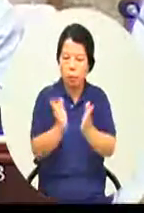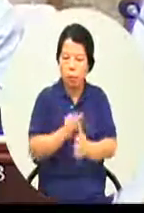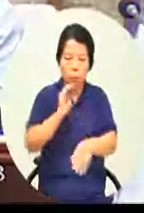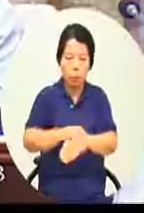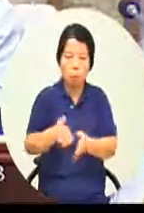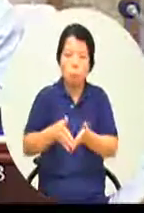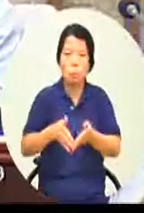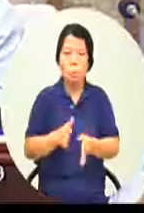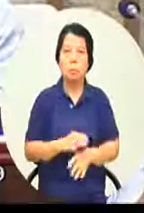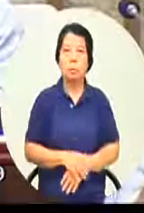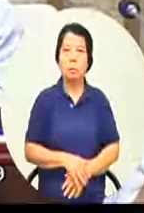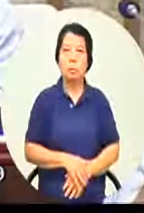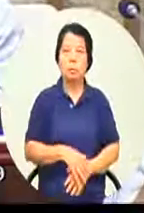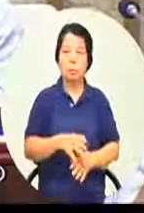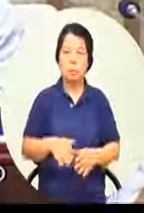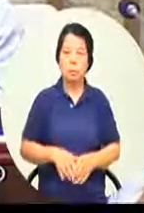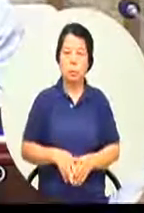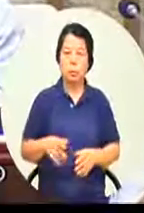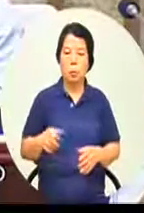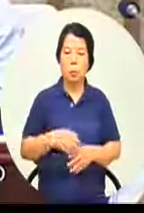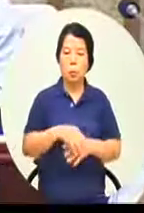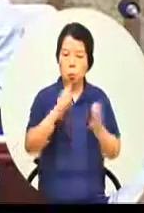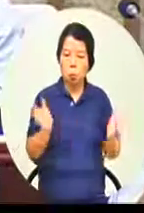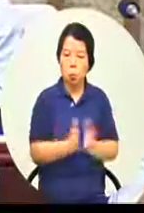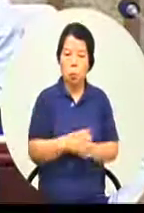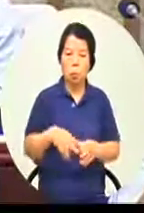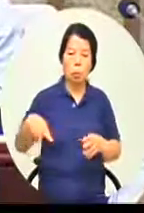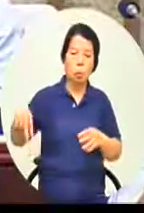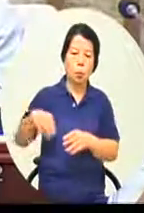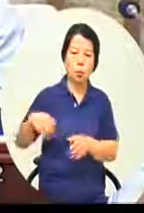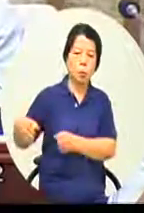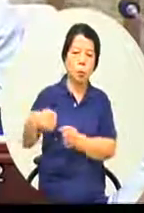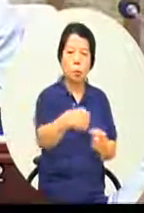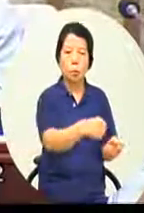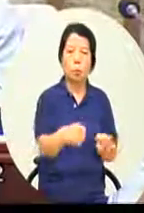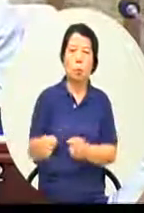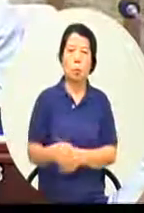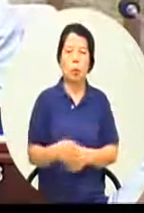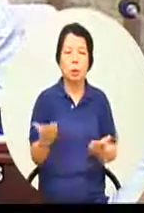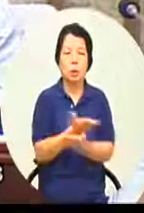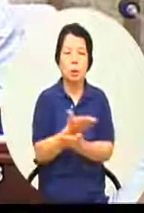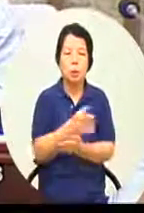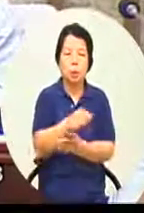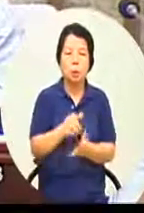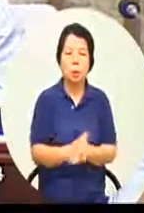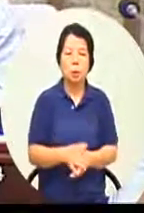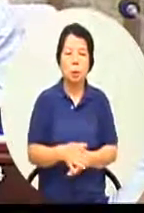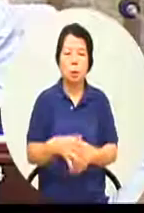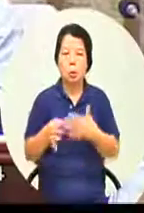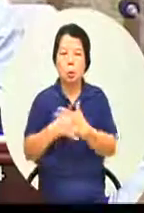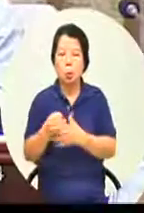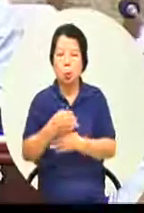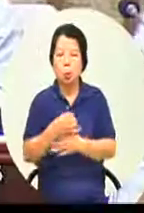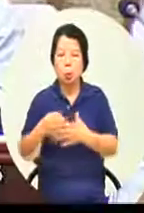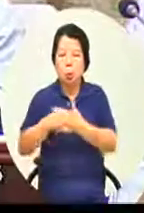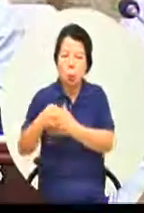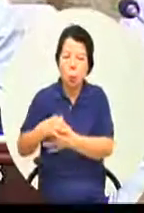个全线的通车的部分，就是我们可以开始交付出旅刊，那会是